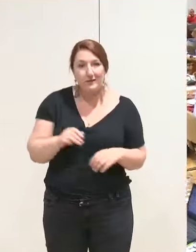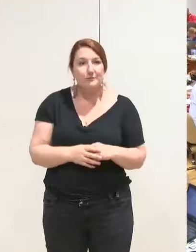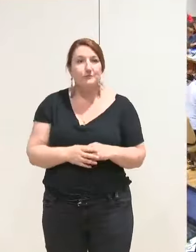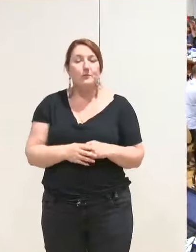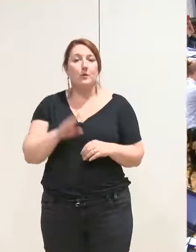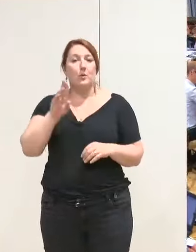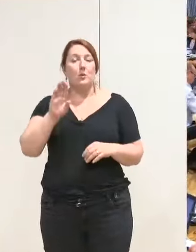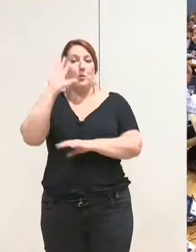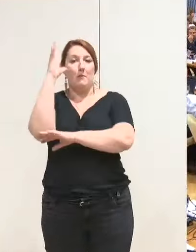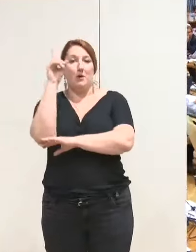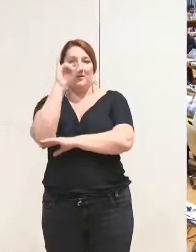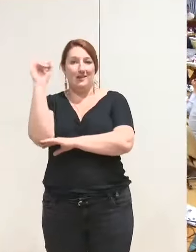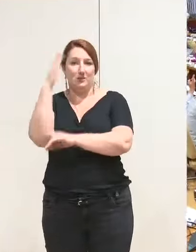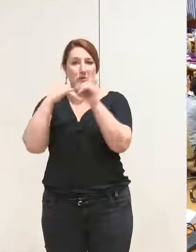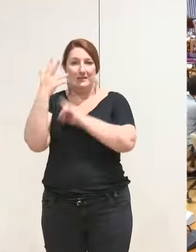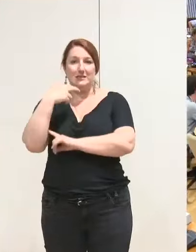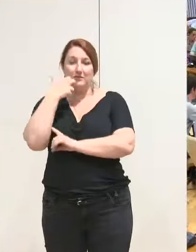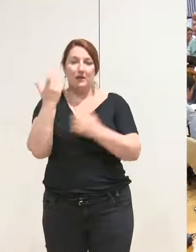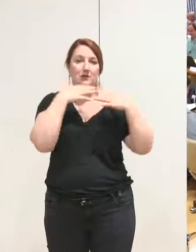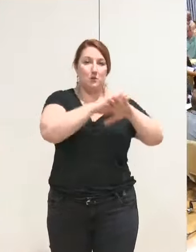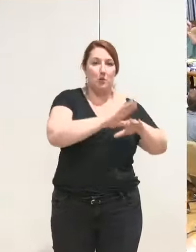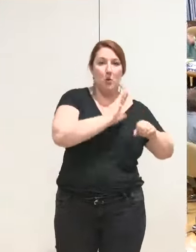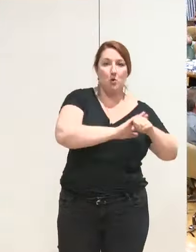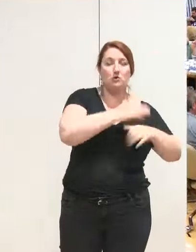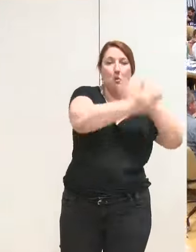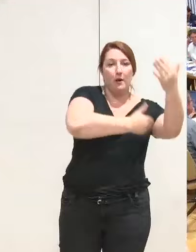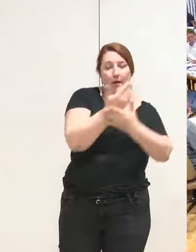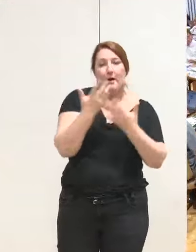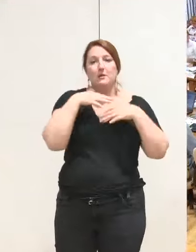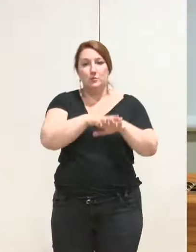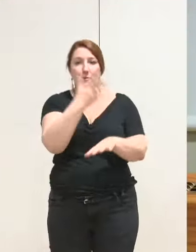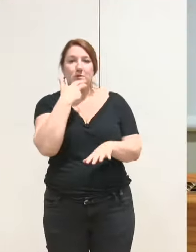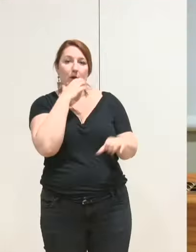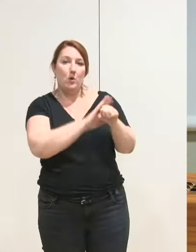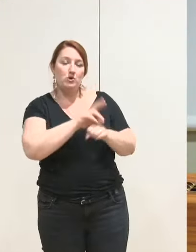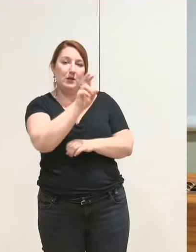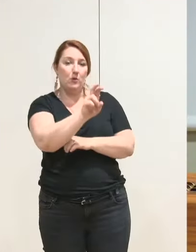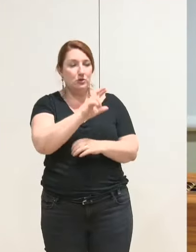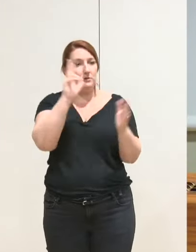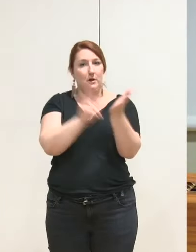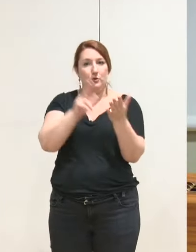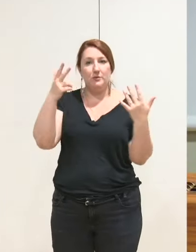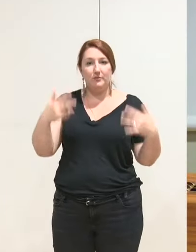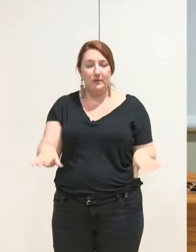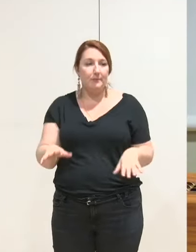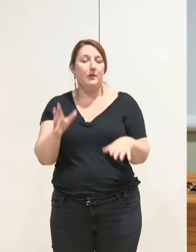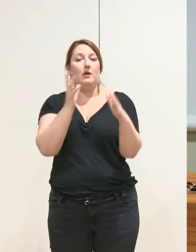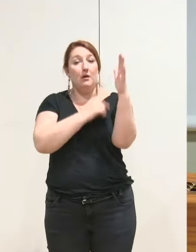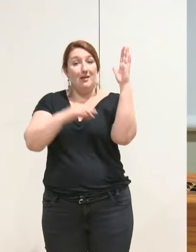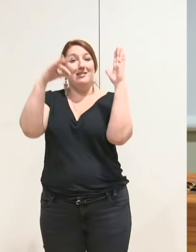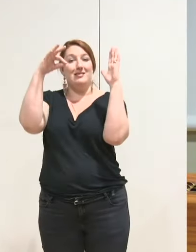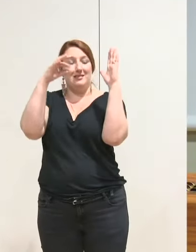UMP udi société civile rassemblement de gauche et de progrès rassemblement citoyen de la gauche et écologistes l'amendement est adopté je mets au voix la